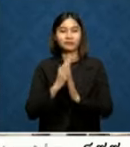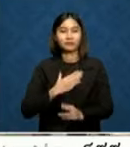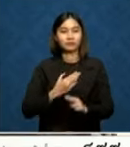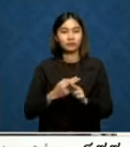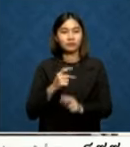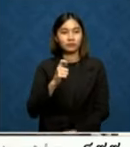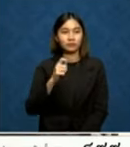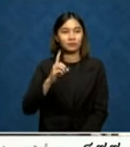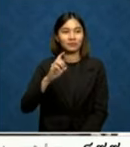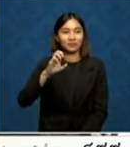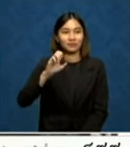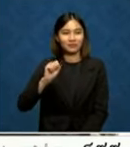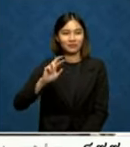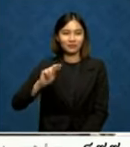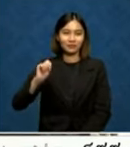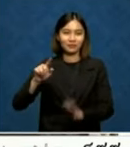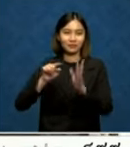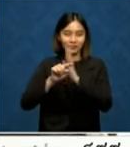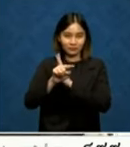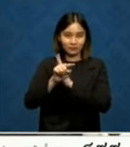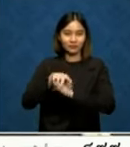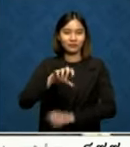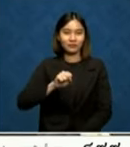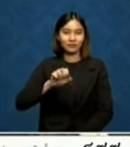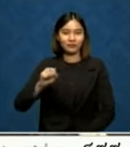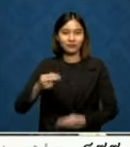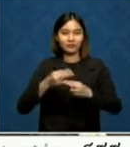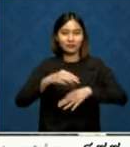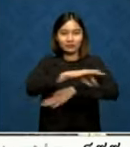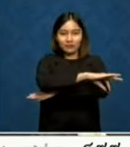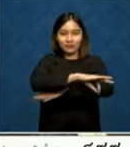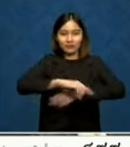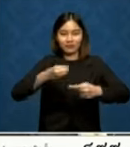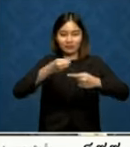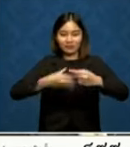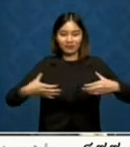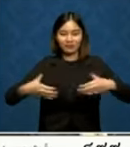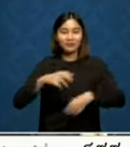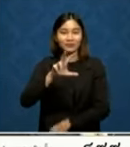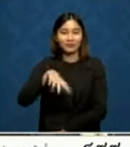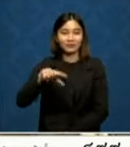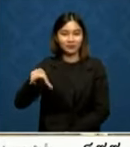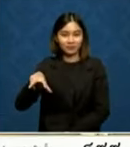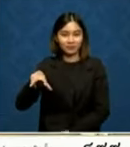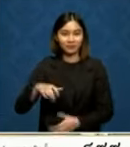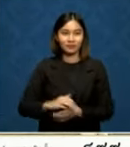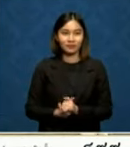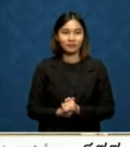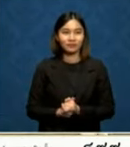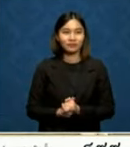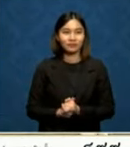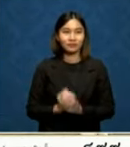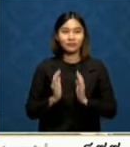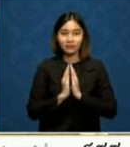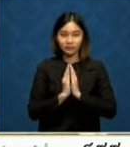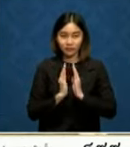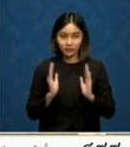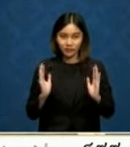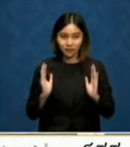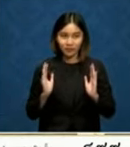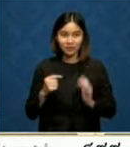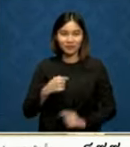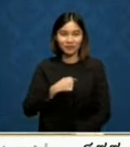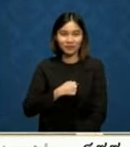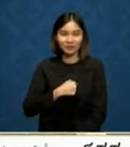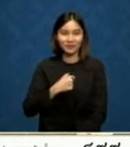มอดิศรเพียงเกตส.ส.บัญชีรายชื่อจากพรรคเพื่อไทยต้องขอขอบพระคุณความกล้า